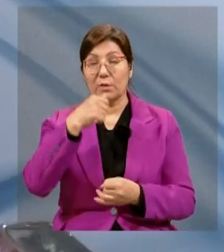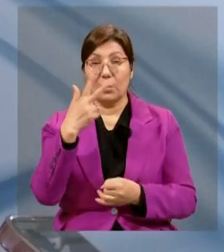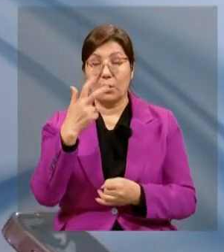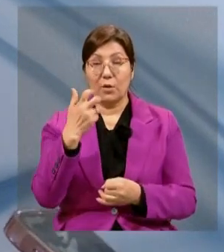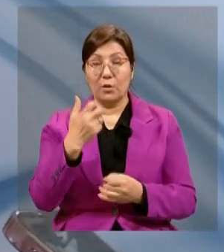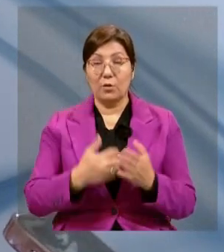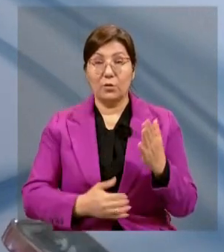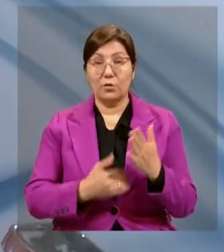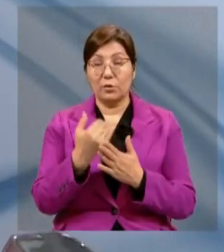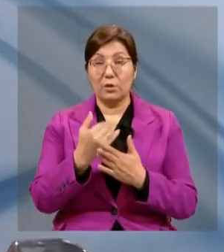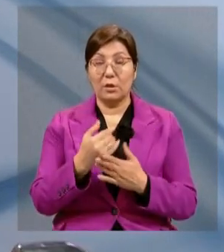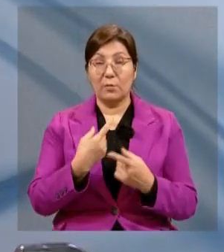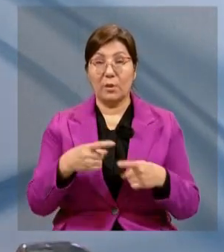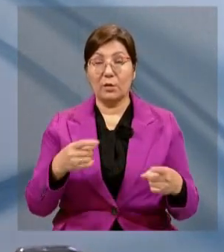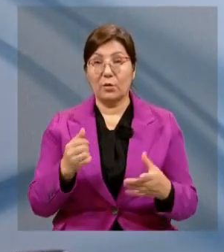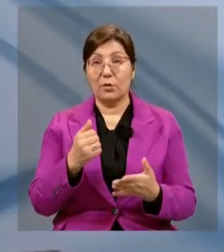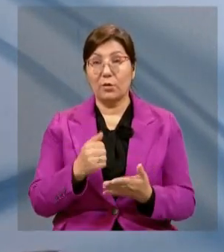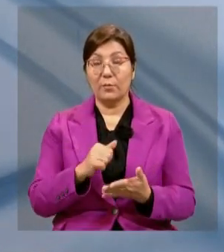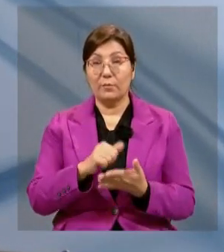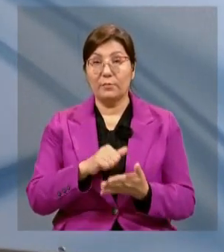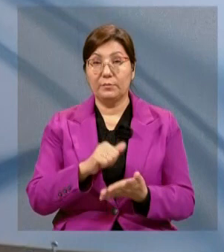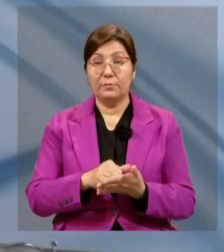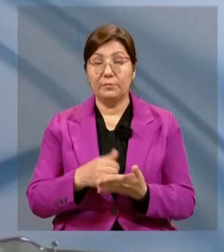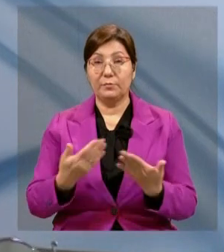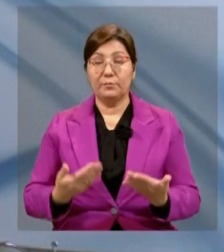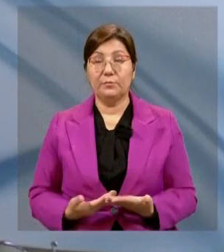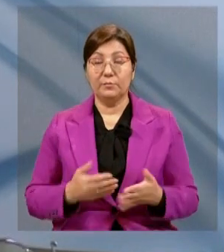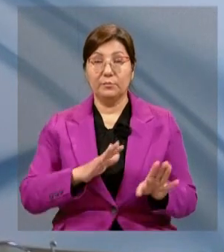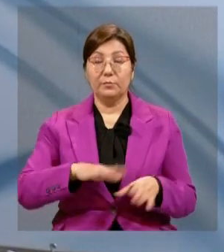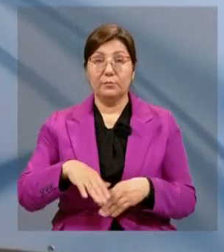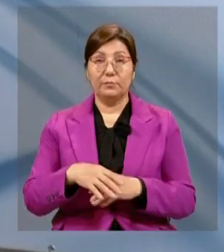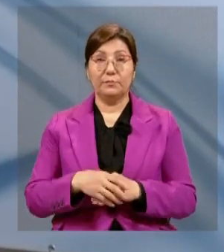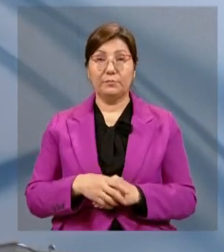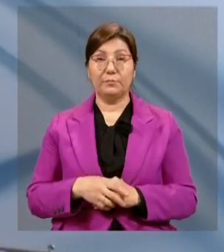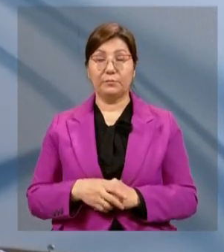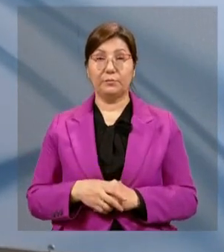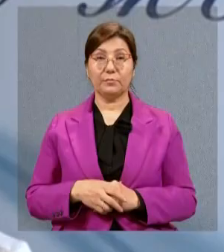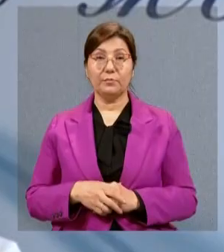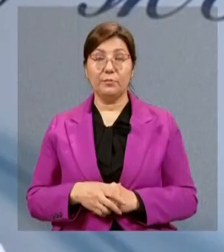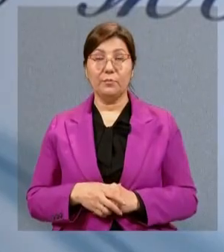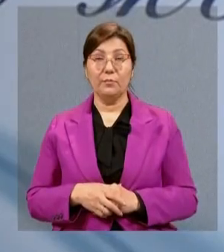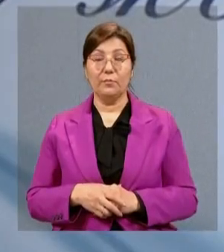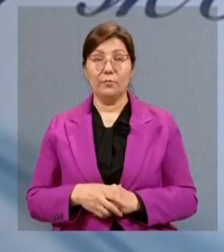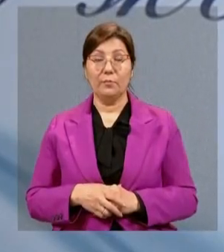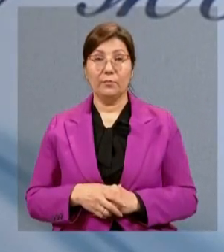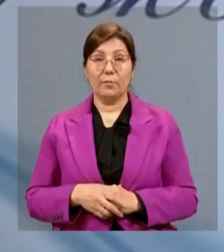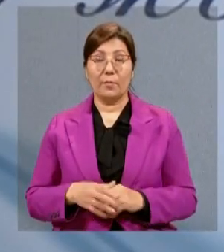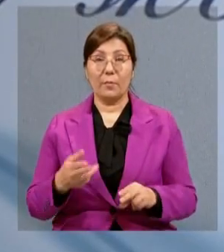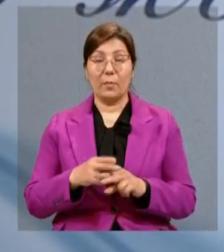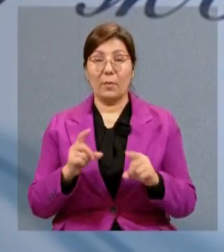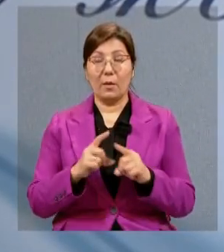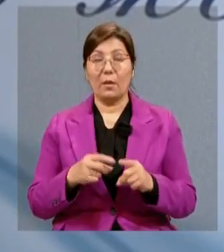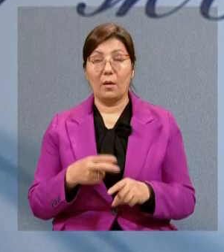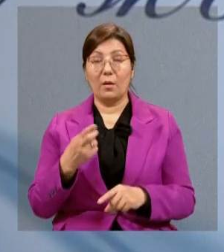адамдар түрлі себептермен өмірден өтіп кетеді. Мына күту парағында тұрған адамдар. Себебі бүйректі